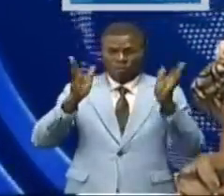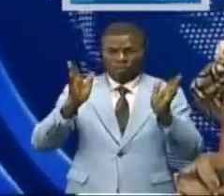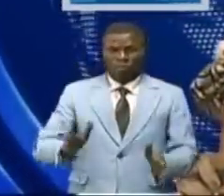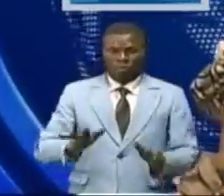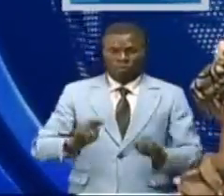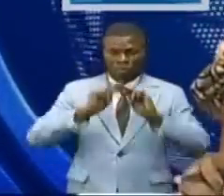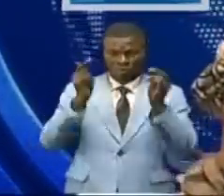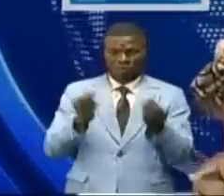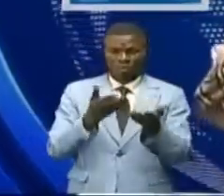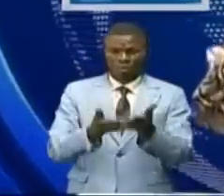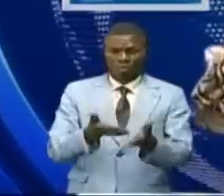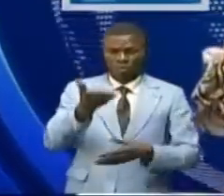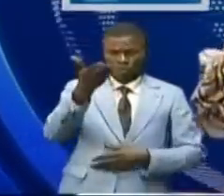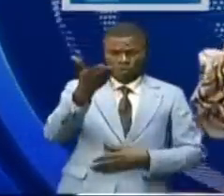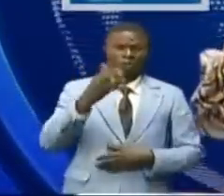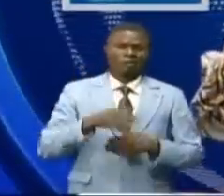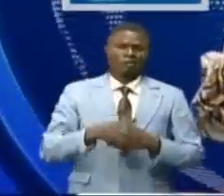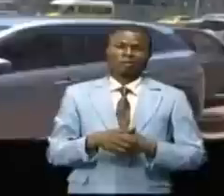cette agence. Yvette Makuntima.